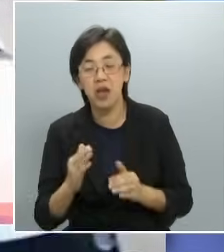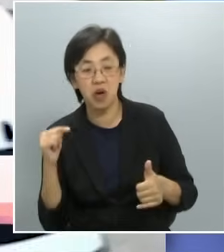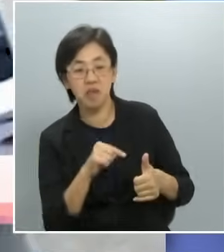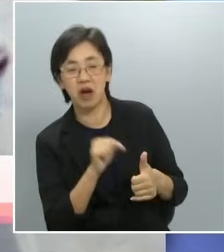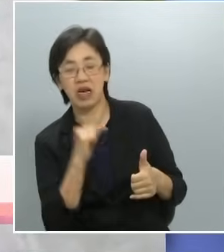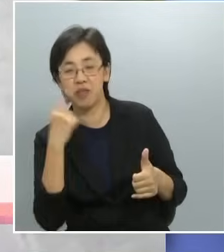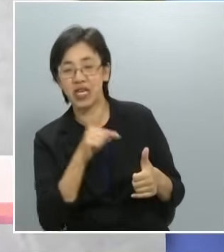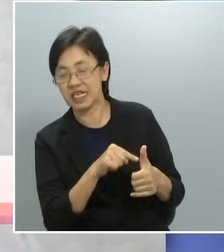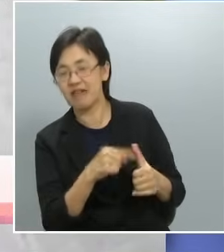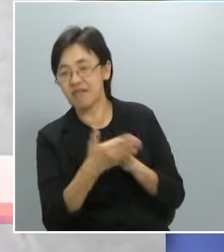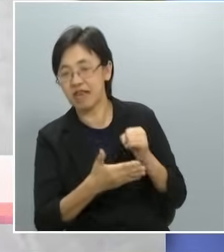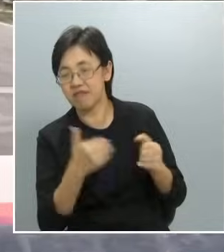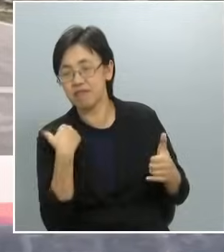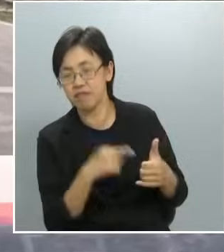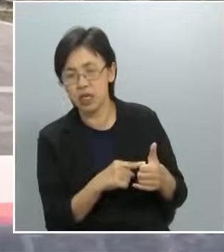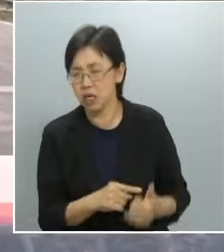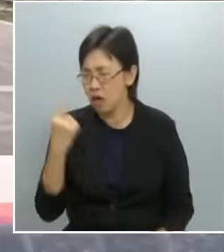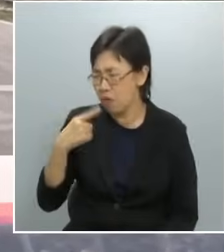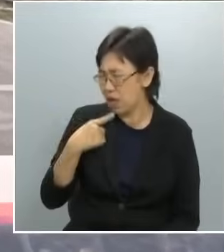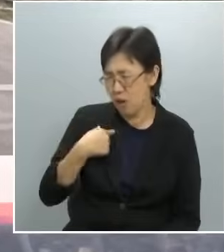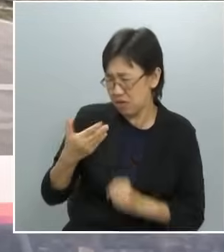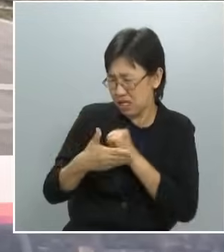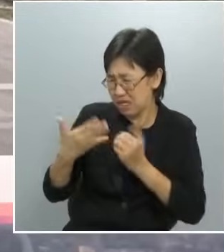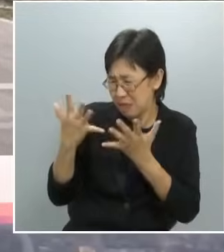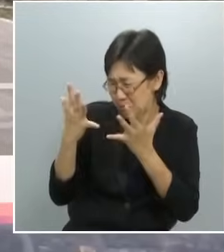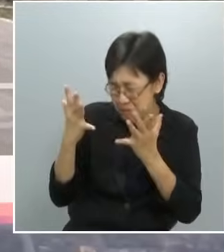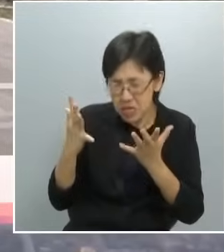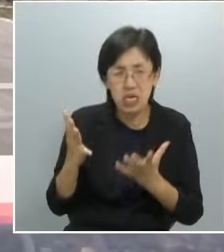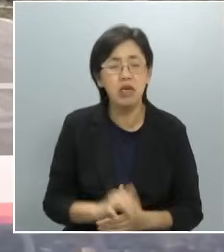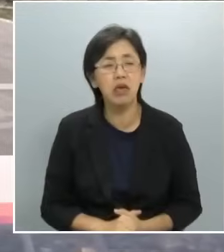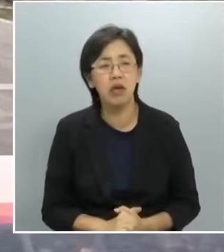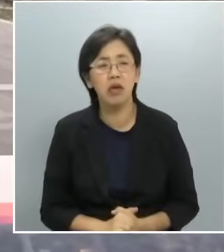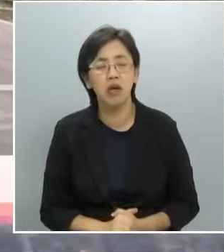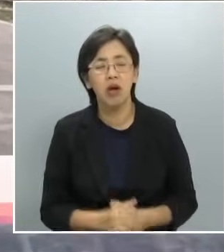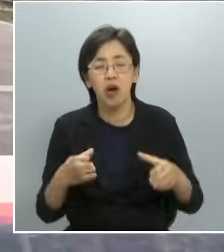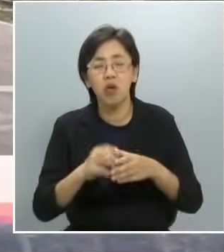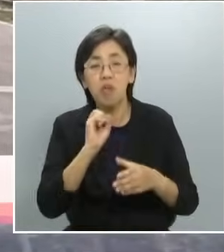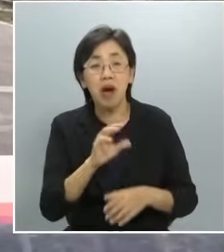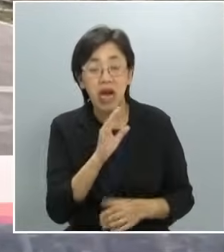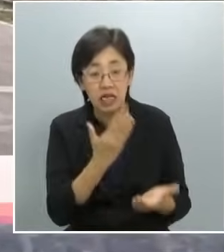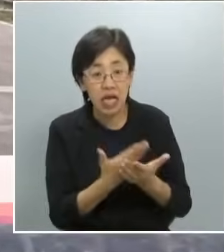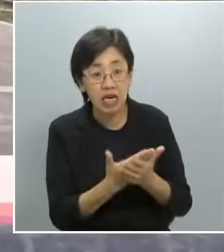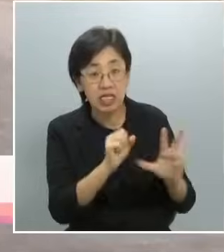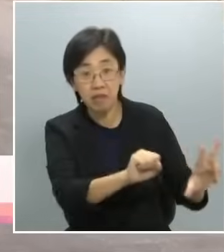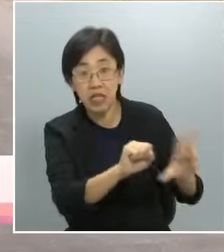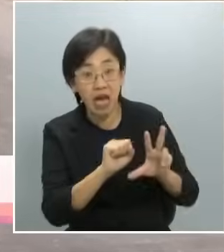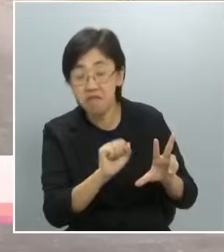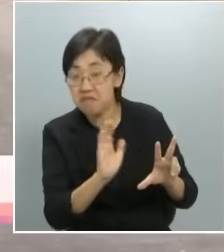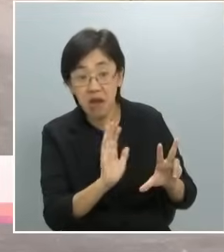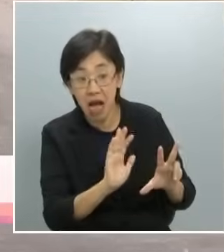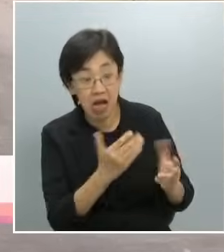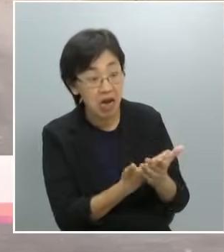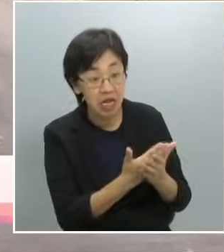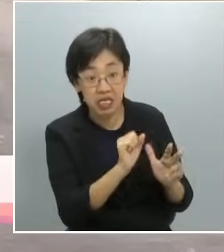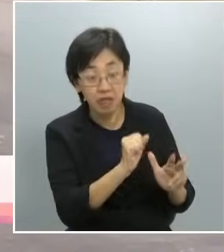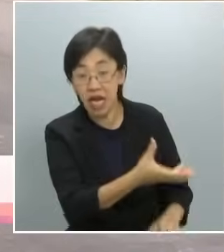อมียาเสพติดตัวเธอปฏิเสธไปนะคะหลังจากนั้นค่ะกลุ่มชายชะกันบอกว่าถ้าไม่เอาเงิน 300,000 มาไถ่ตัวกลับไปเดี๋ยว